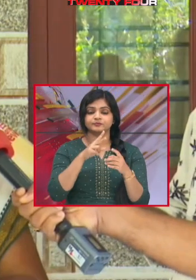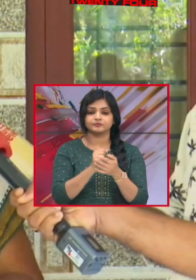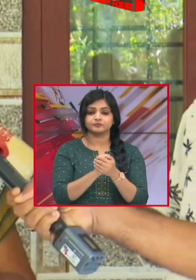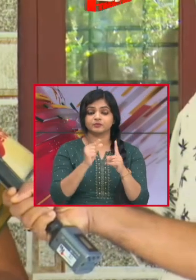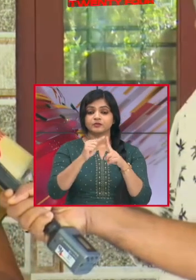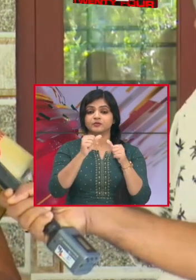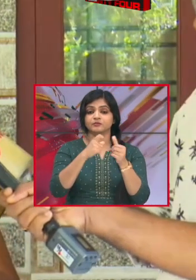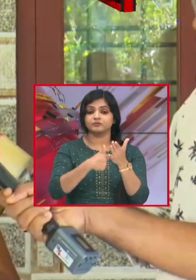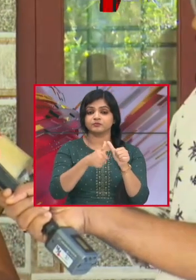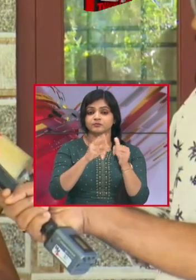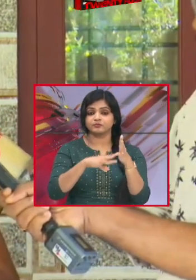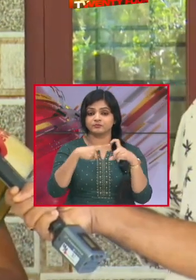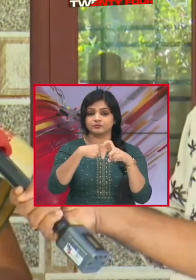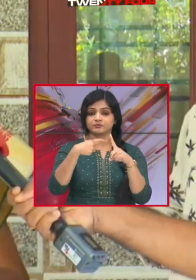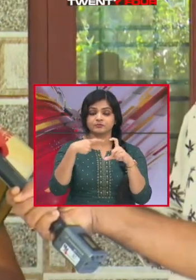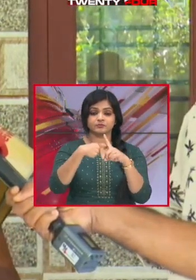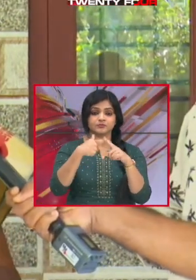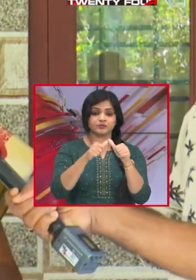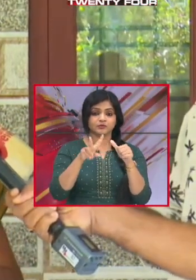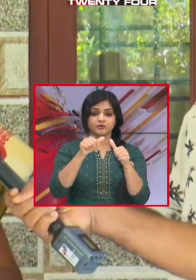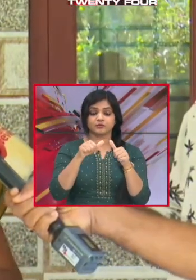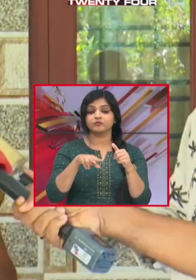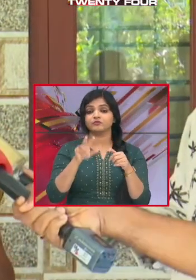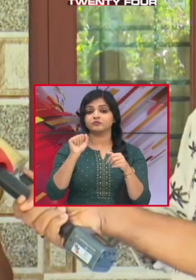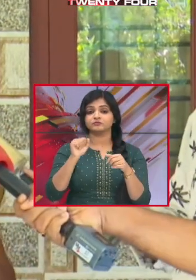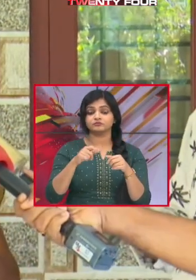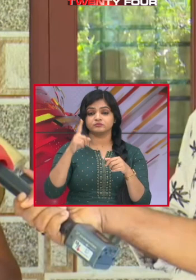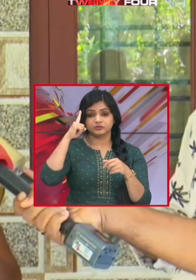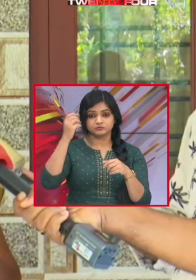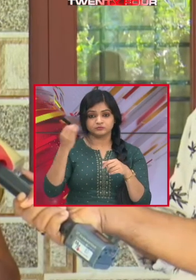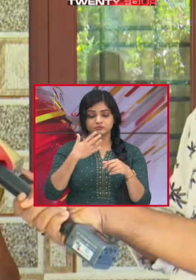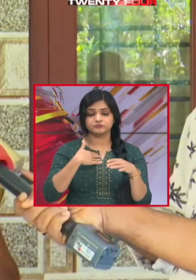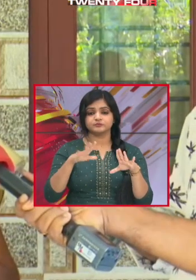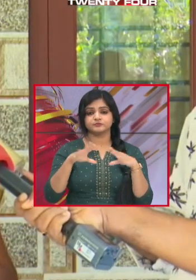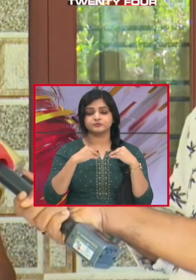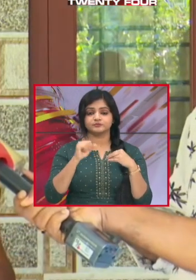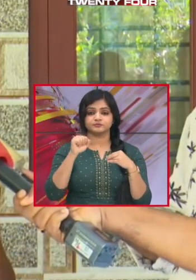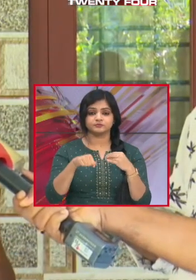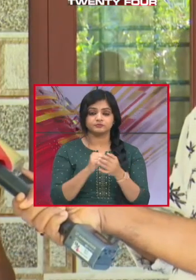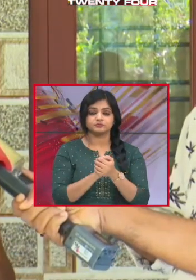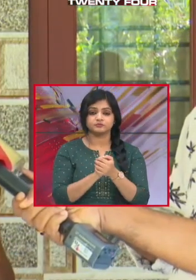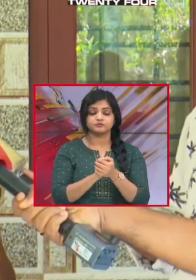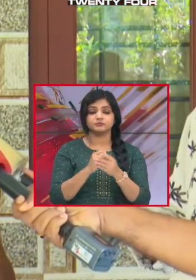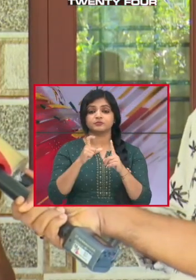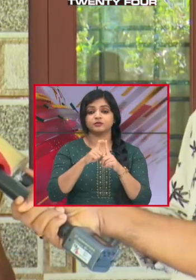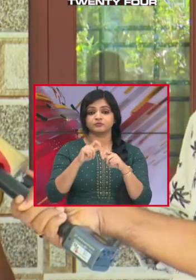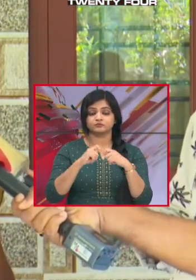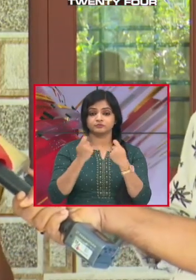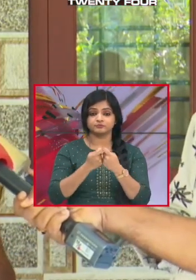ദേവസ്വത്തിന്റെ തീരുമാനത്തിന് സന്തോഷത്തോടെ ഞാൻ സ്വീകരിക്കുന്നു. പാറമേക്കാവ് ഭഗവതിയുടെ അനുഗ്രഹം, ദേവസ്വത്തിന്റെ